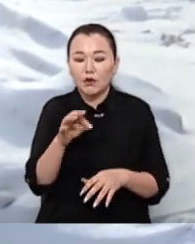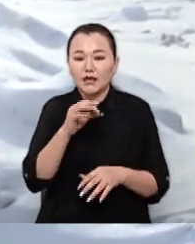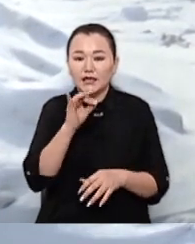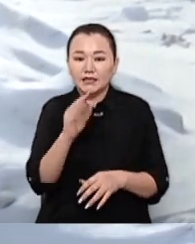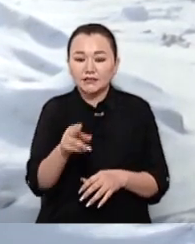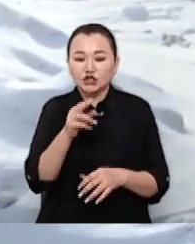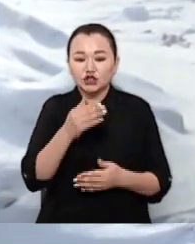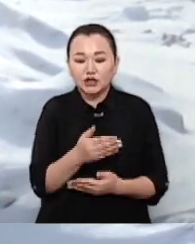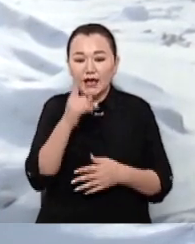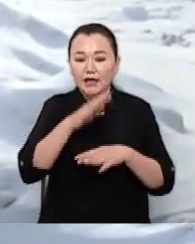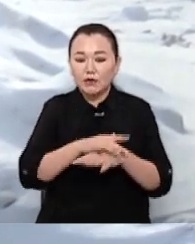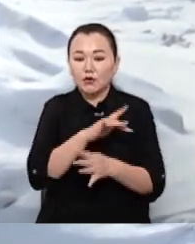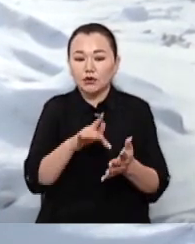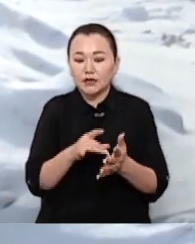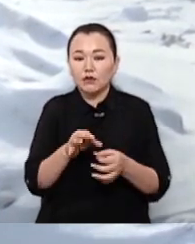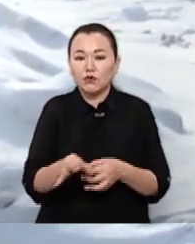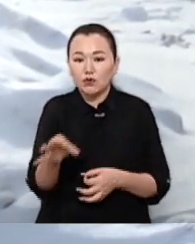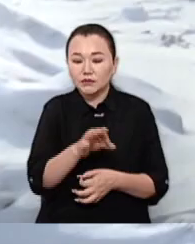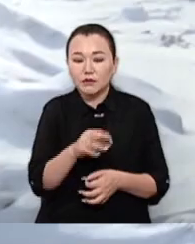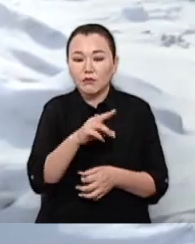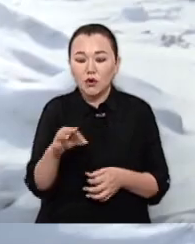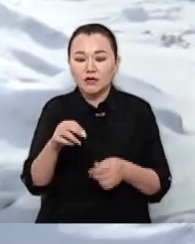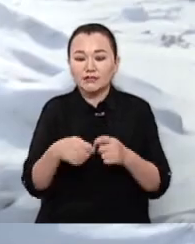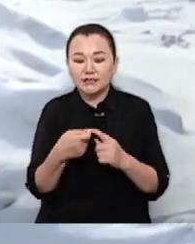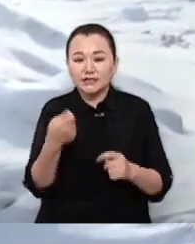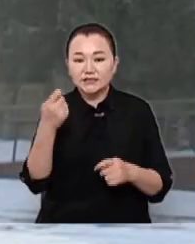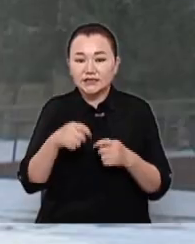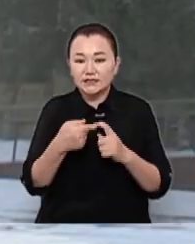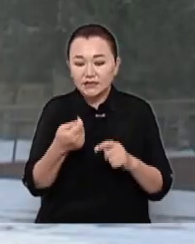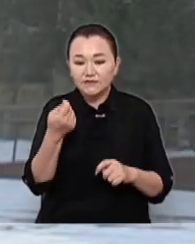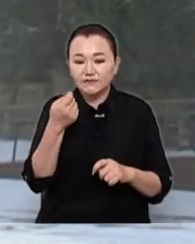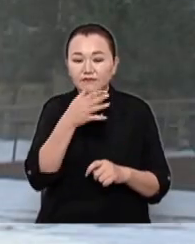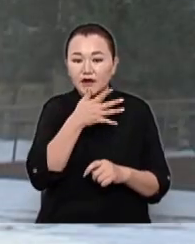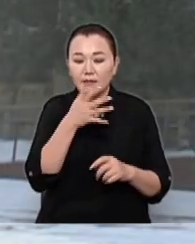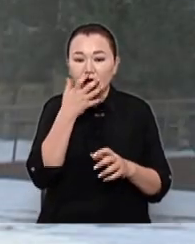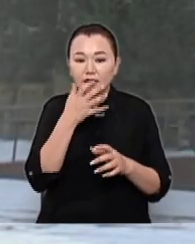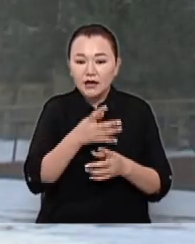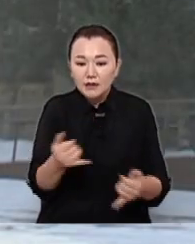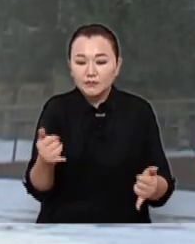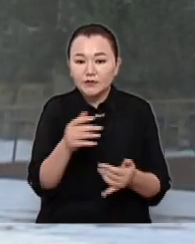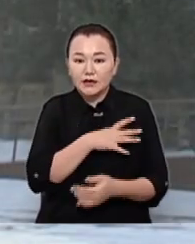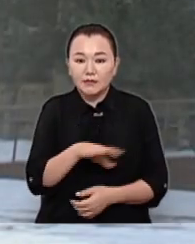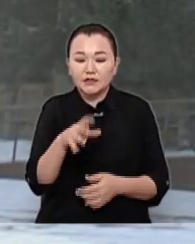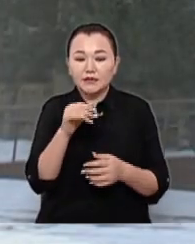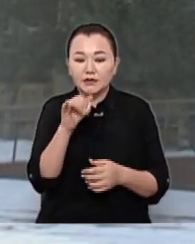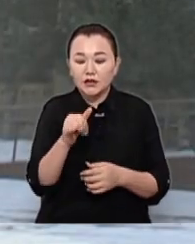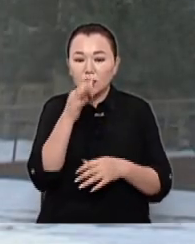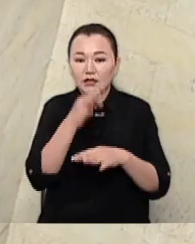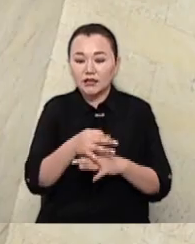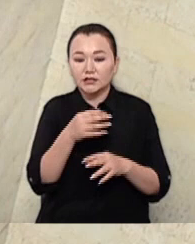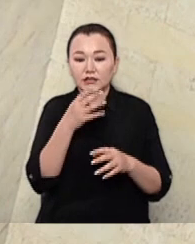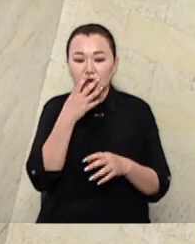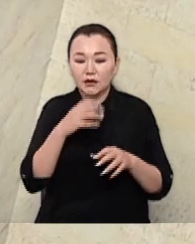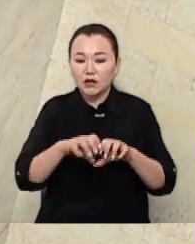жителей к акиматам города и области по срыву отопительного сезона. В отделе ЖКХ Темиртау ответили, что теплотрассу этим